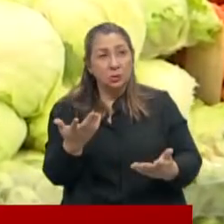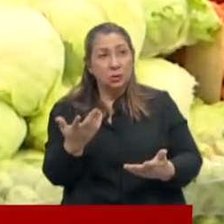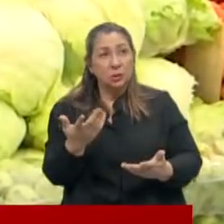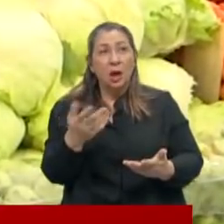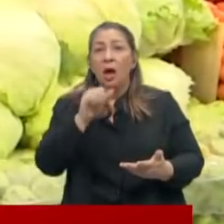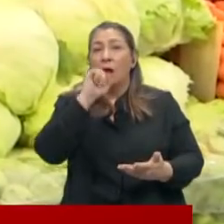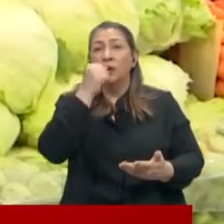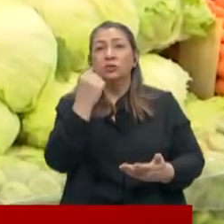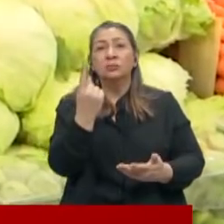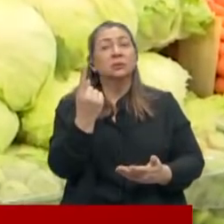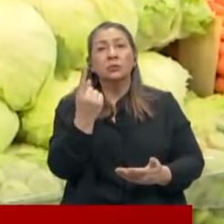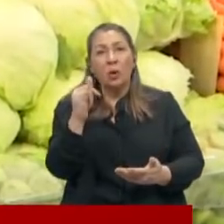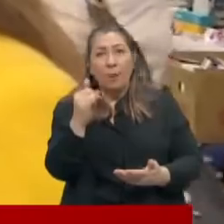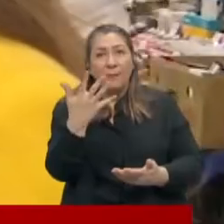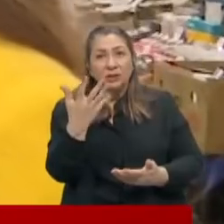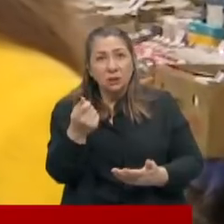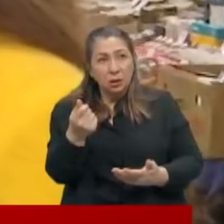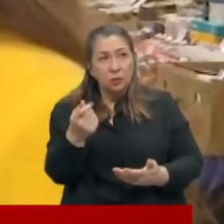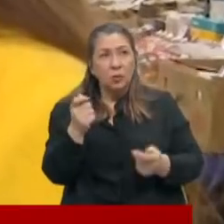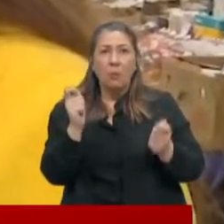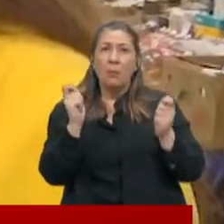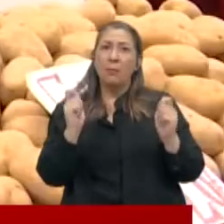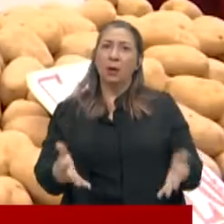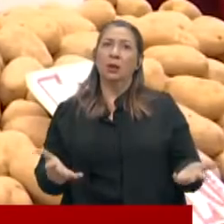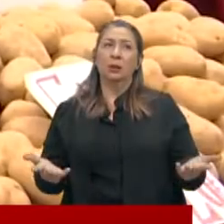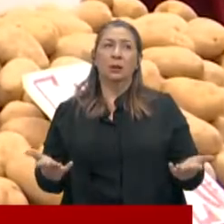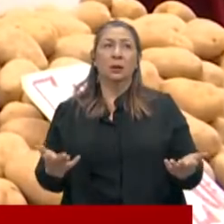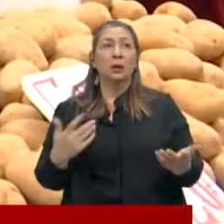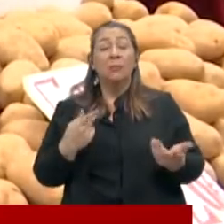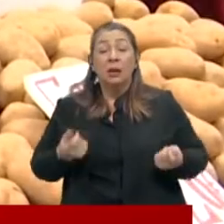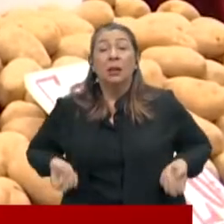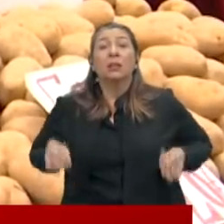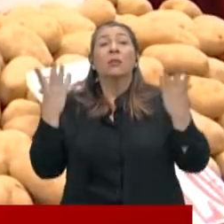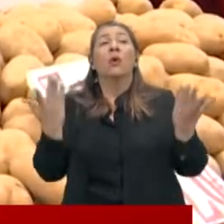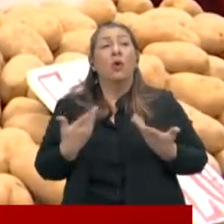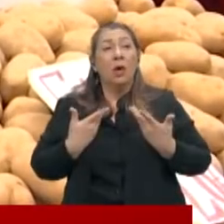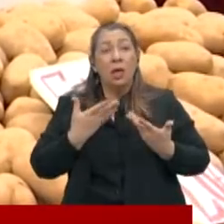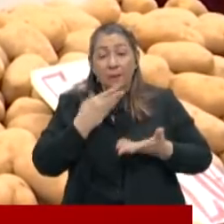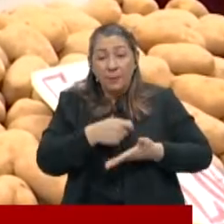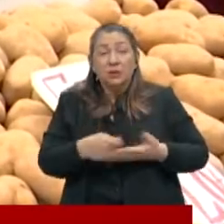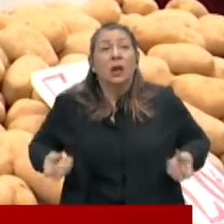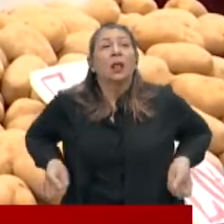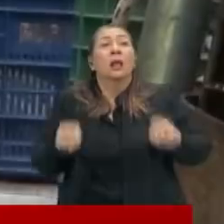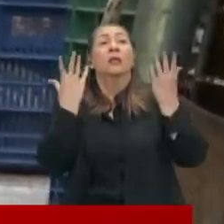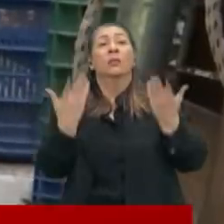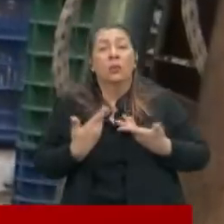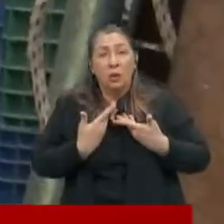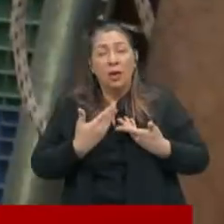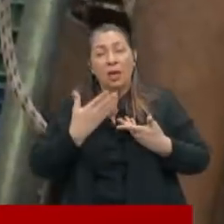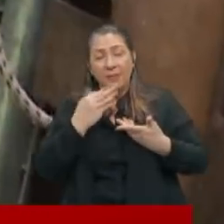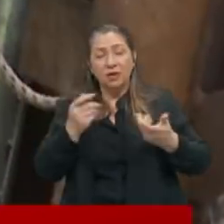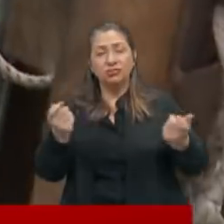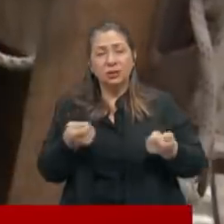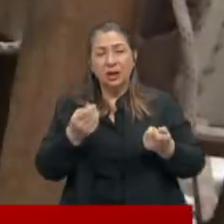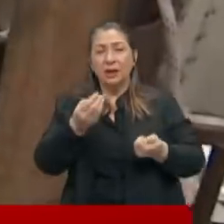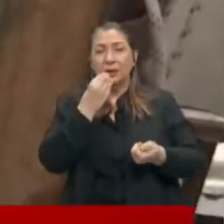olmasa söyleyeyim havuç kilosu 5 lira 6 lira arası. Çok pahalı her şey ya. Yani yetiştiremiyoruz. Emekli parasıyla yetiştiremiyor. Emekli